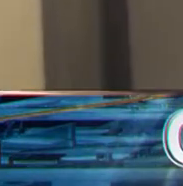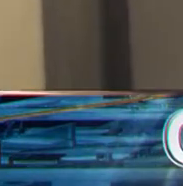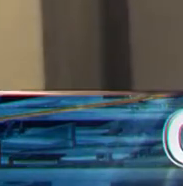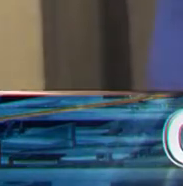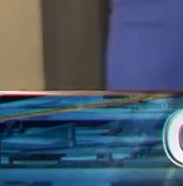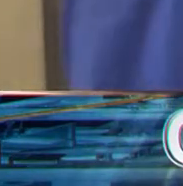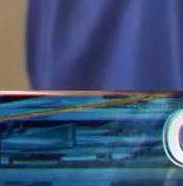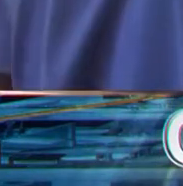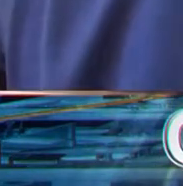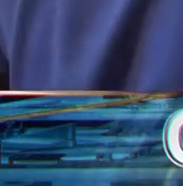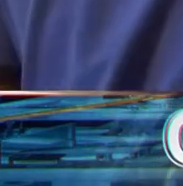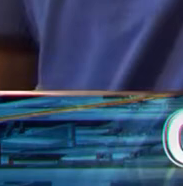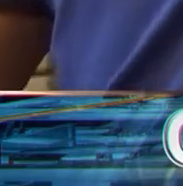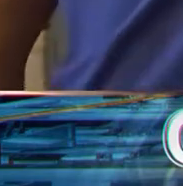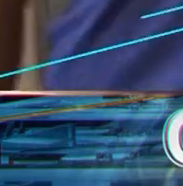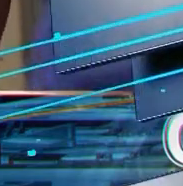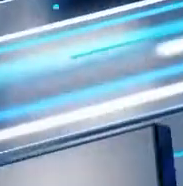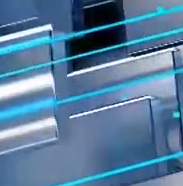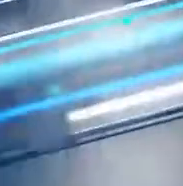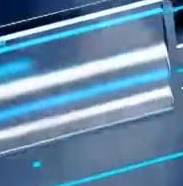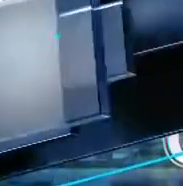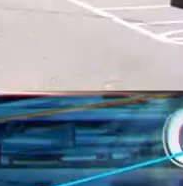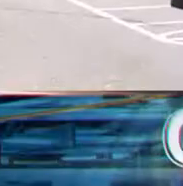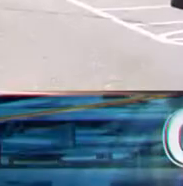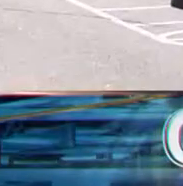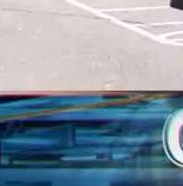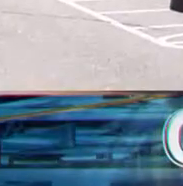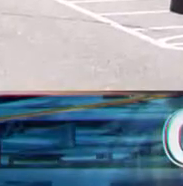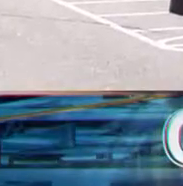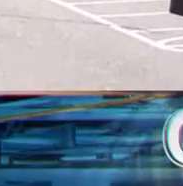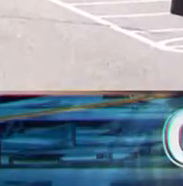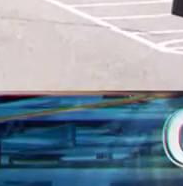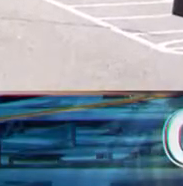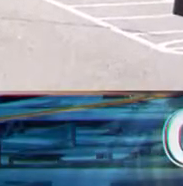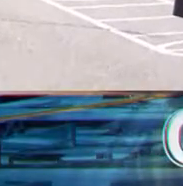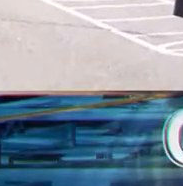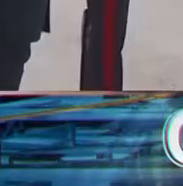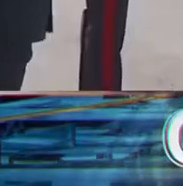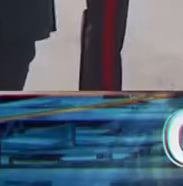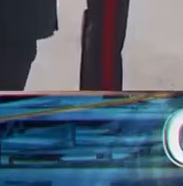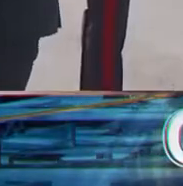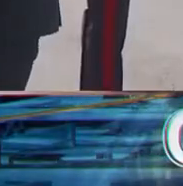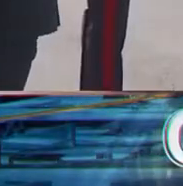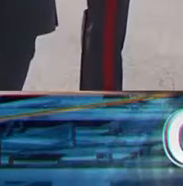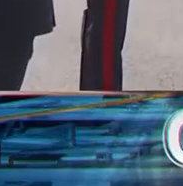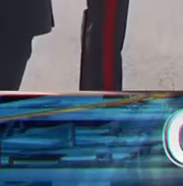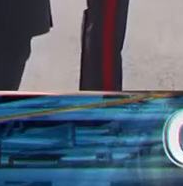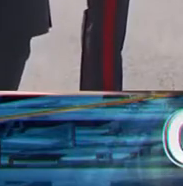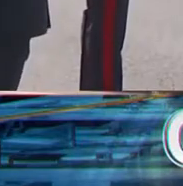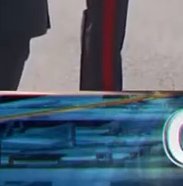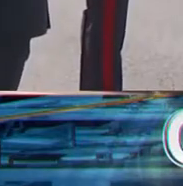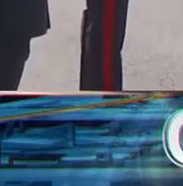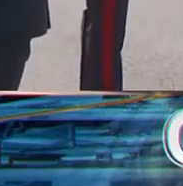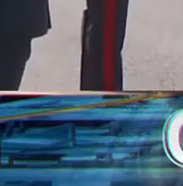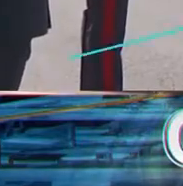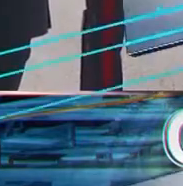протянули жителям частного сектора руку помощи. Служу отчизне. Присягу верности родине и народу принесли солдаты